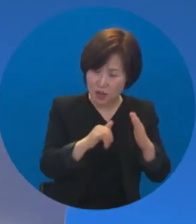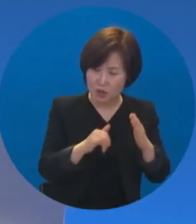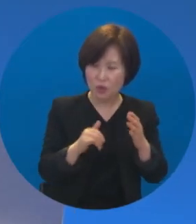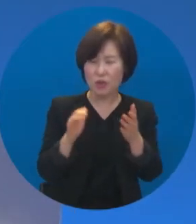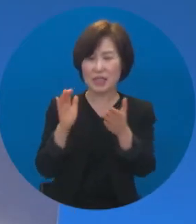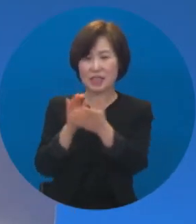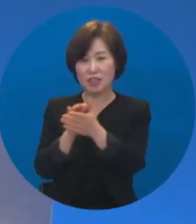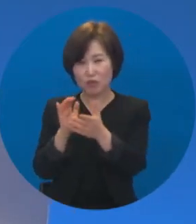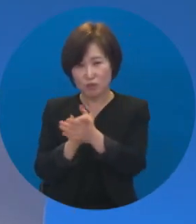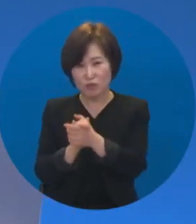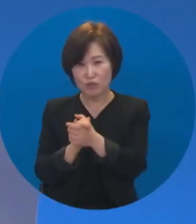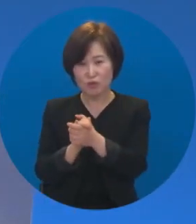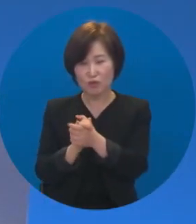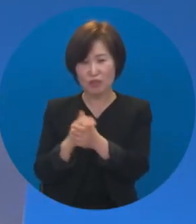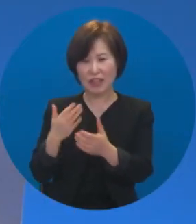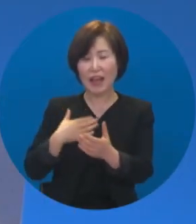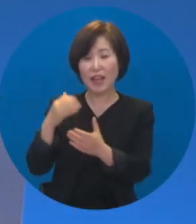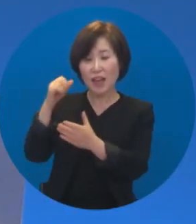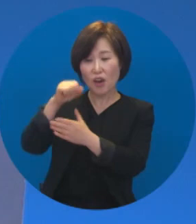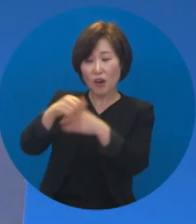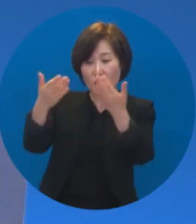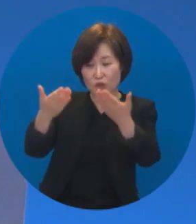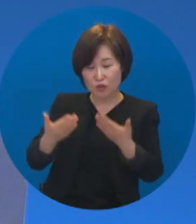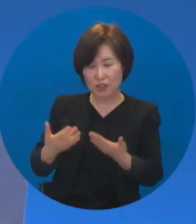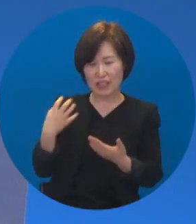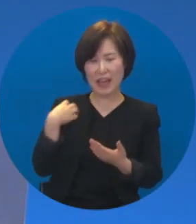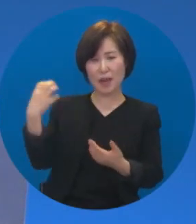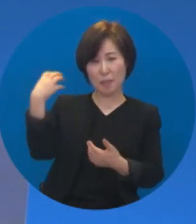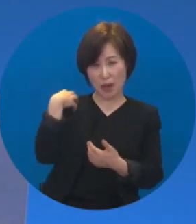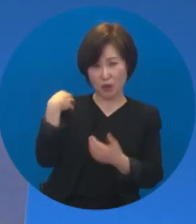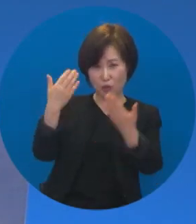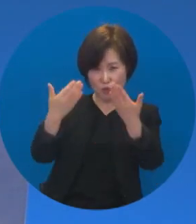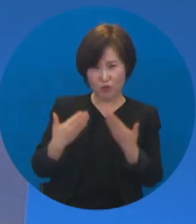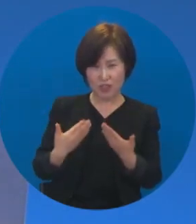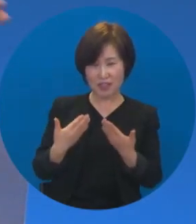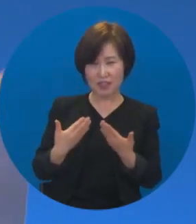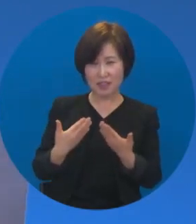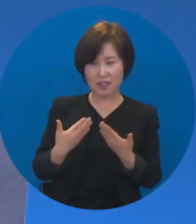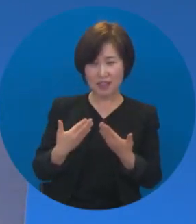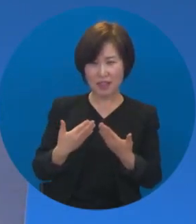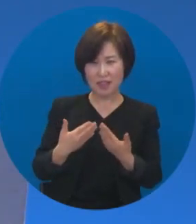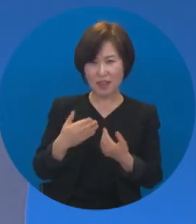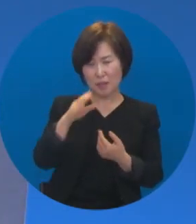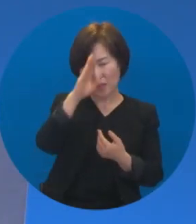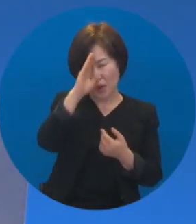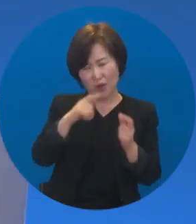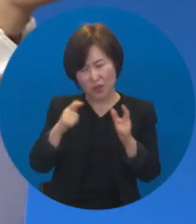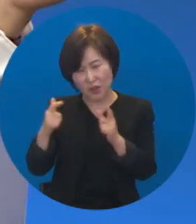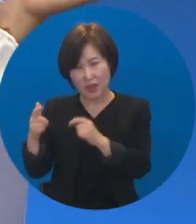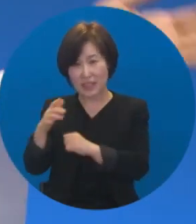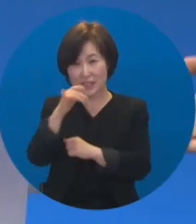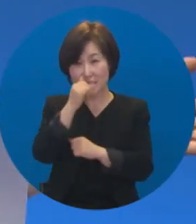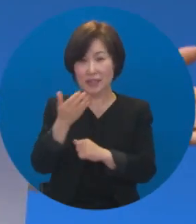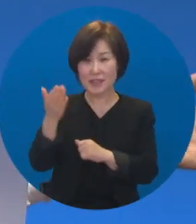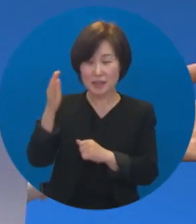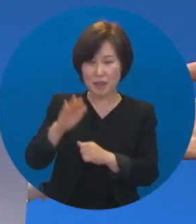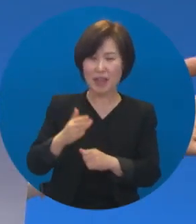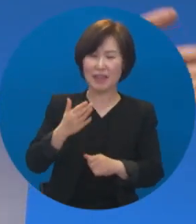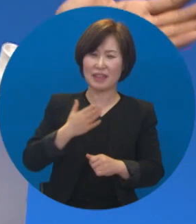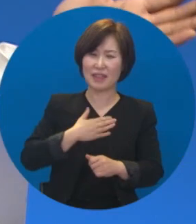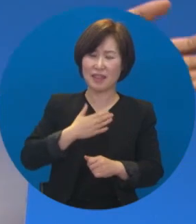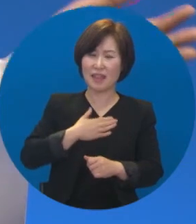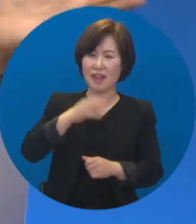있고 나에게 허락된 어떠한 질병일 수도 있겠고, 수많은 것들이 있을 텐데요, 자기 십자가를